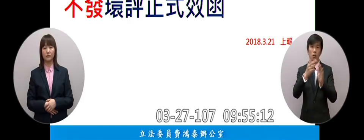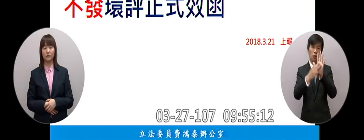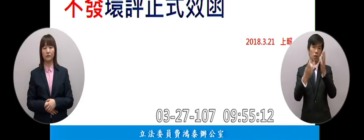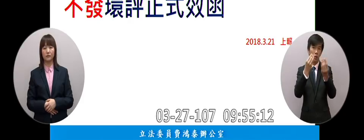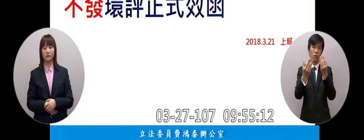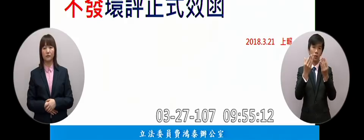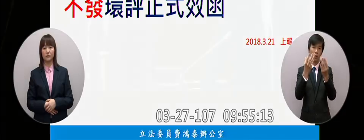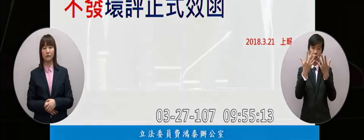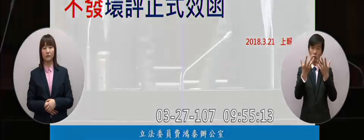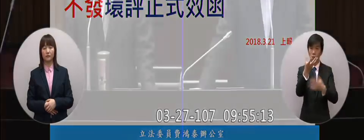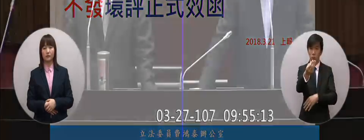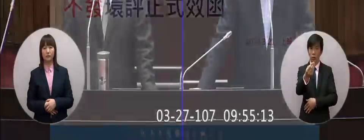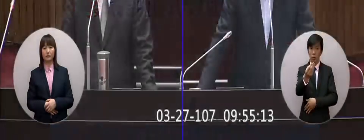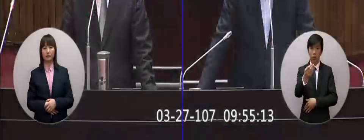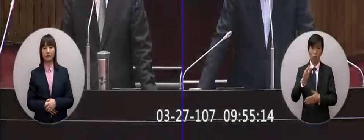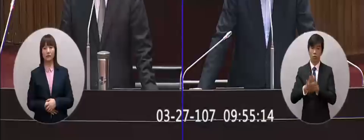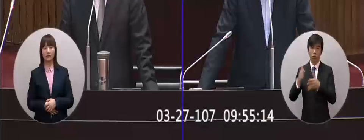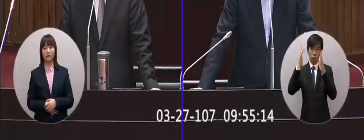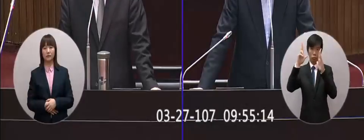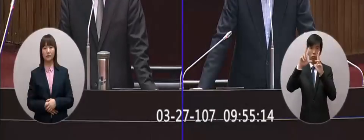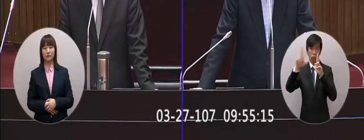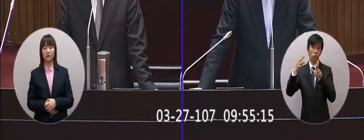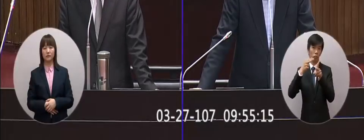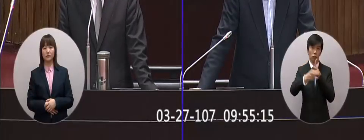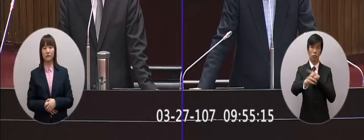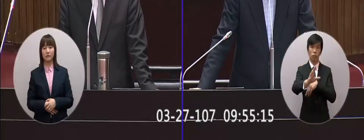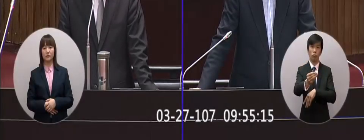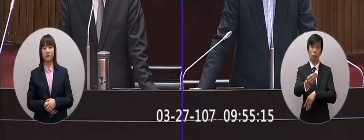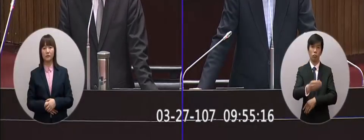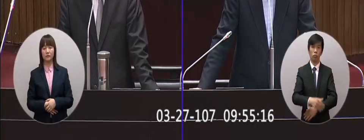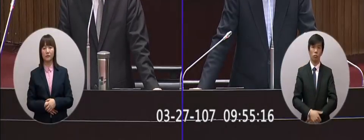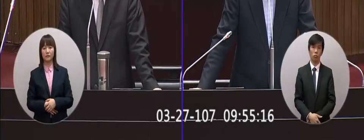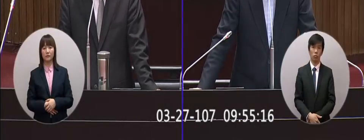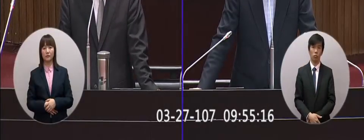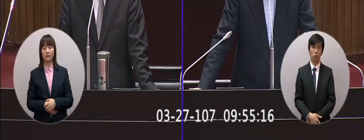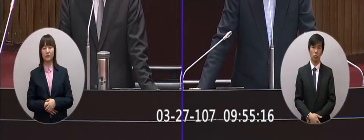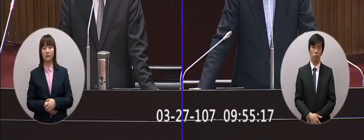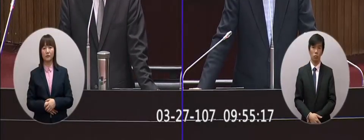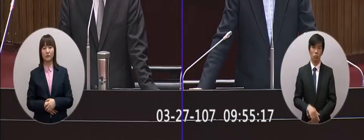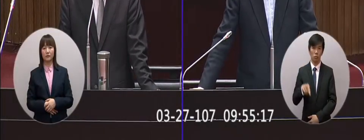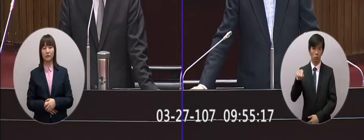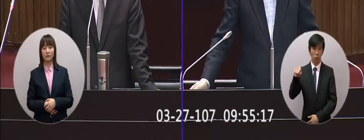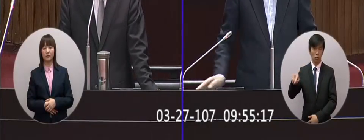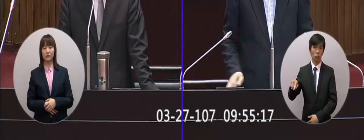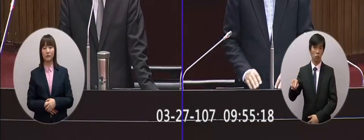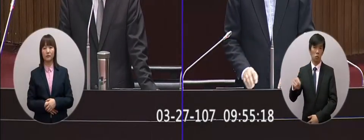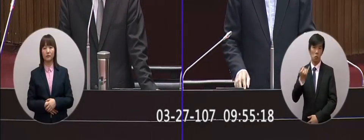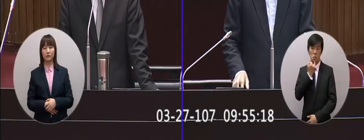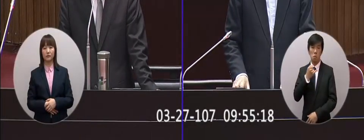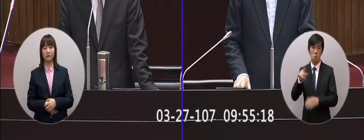我想那时候他已经俩公了哈，他没有那么大了，他只是一个副署长嘛